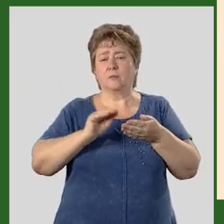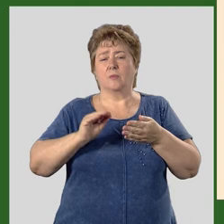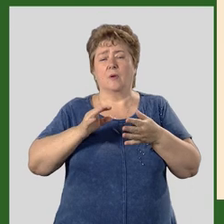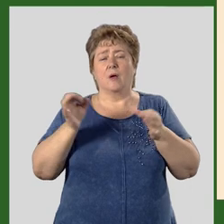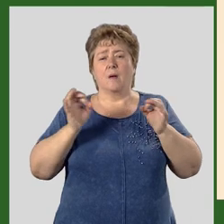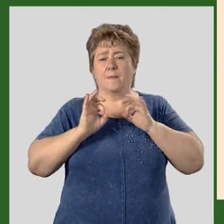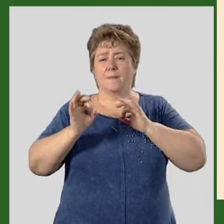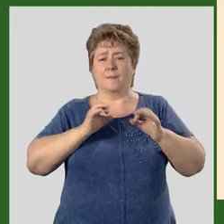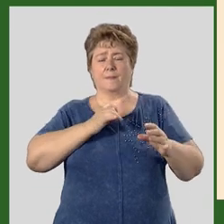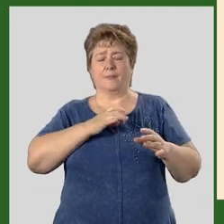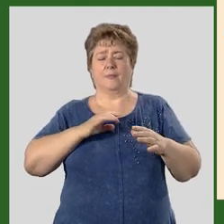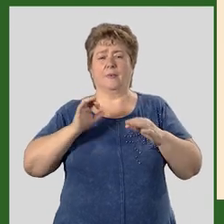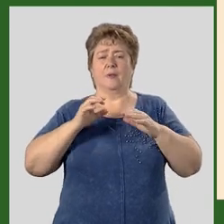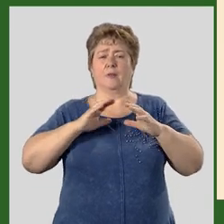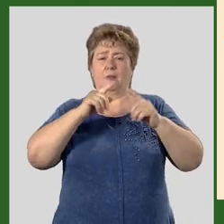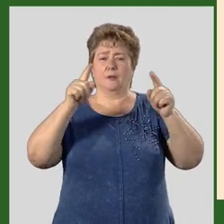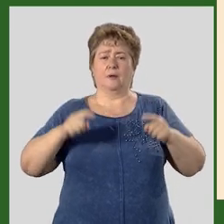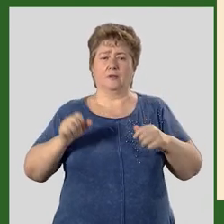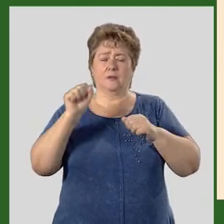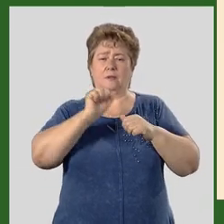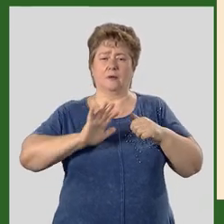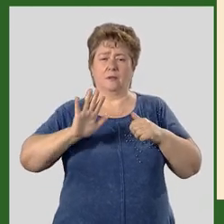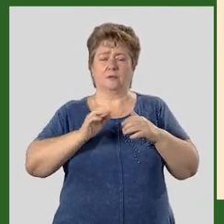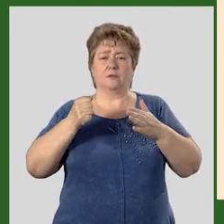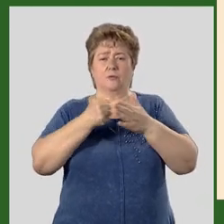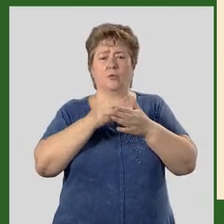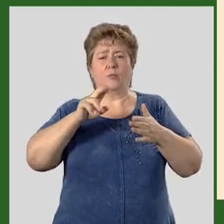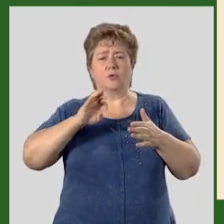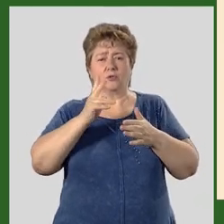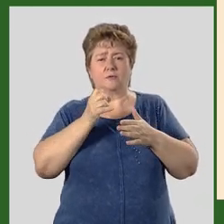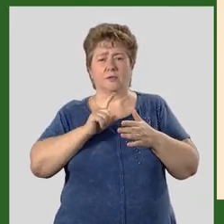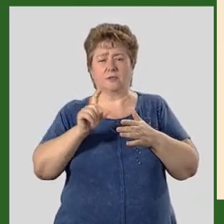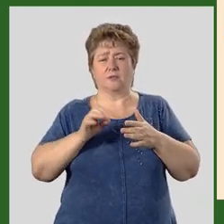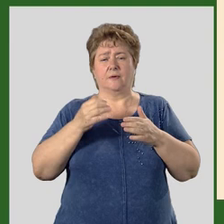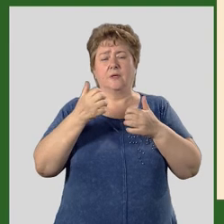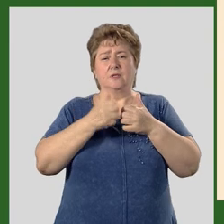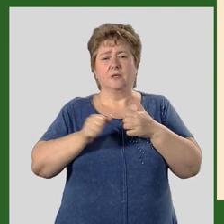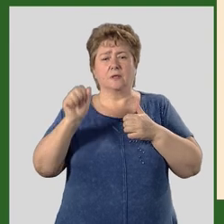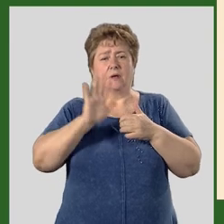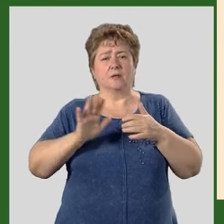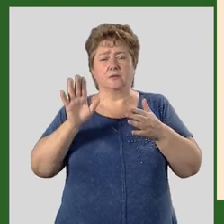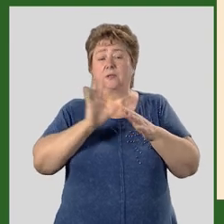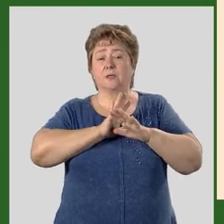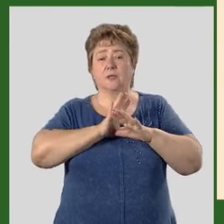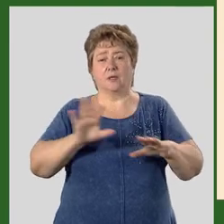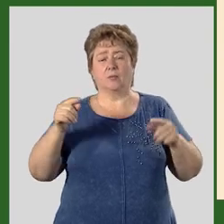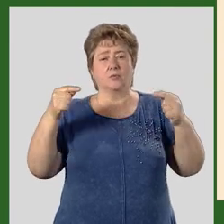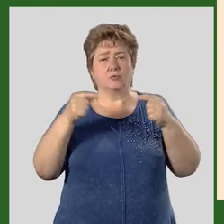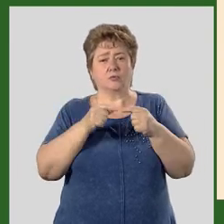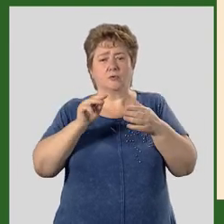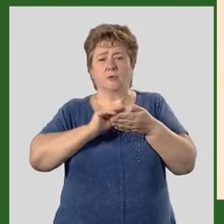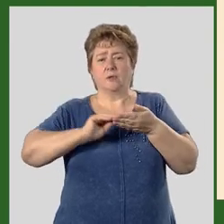столько белых пятен на карте Азии. До Пржевальского в Средней Азии не было ни одного